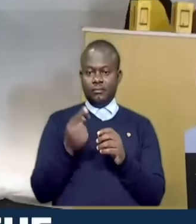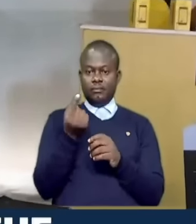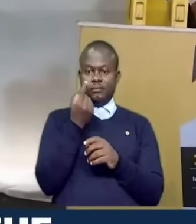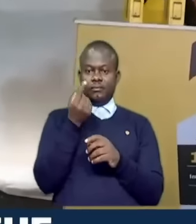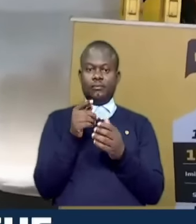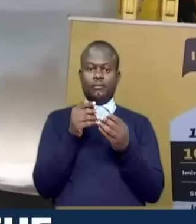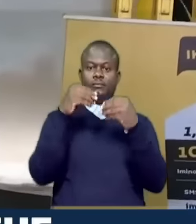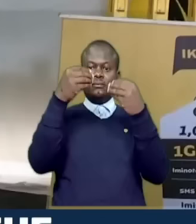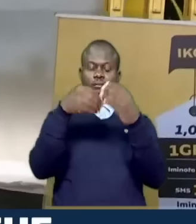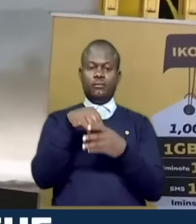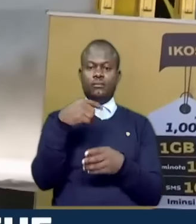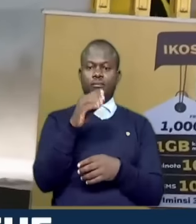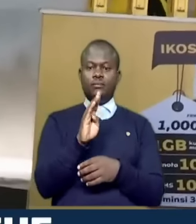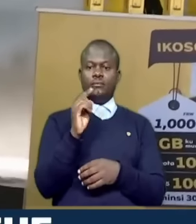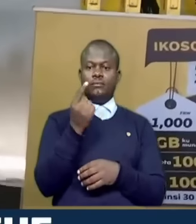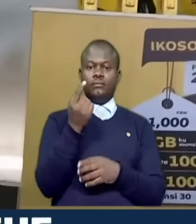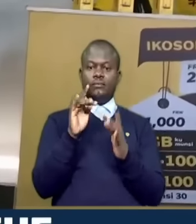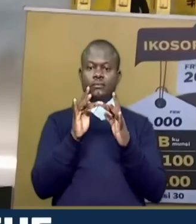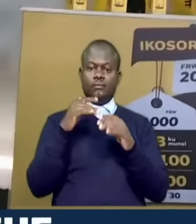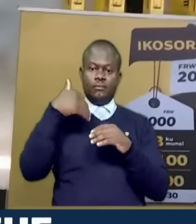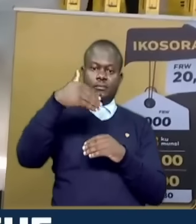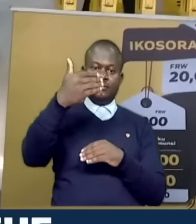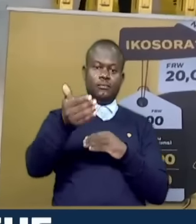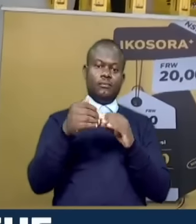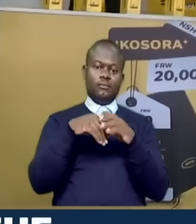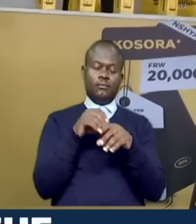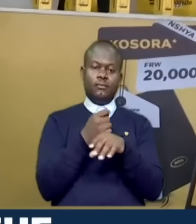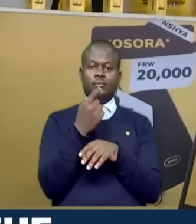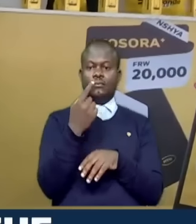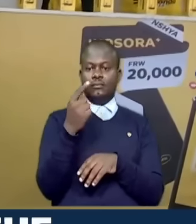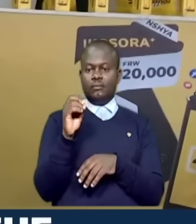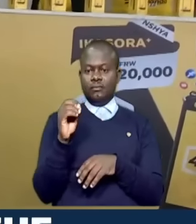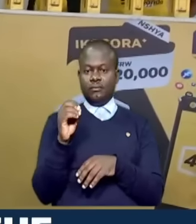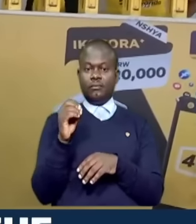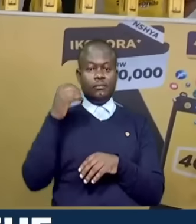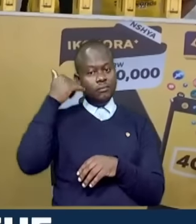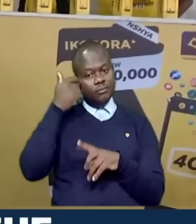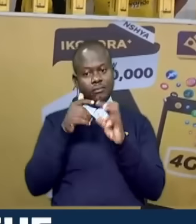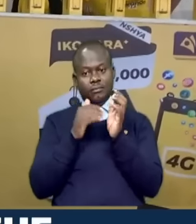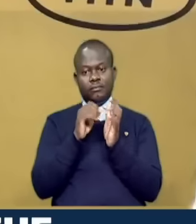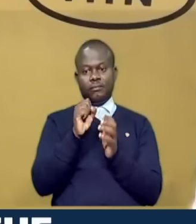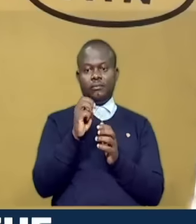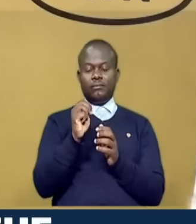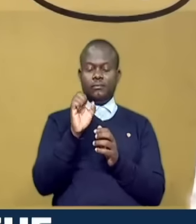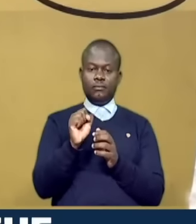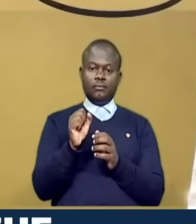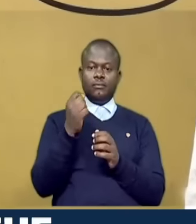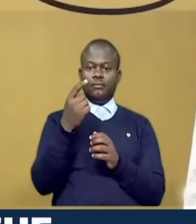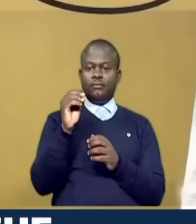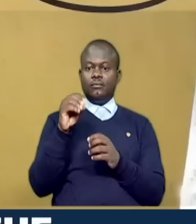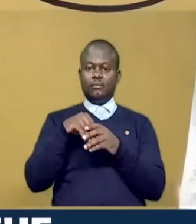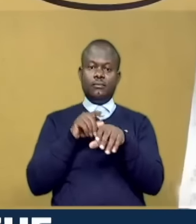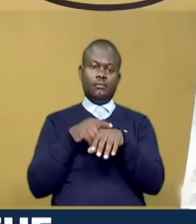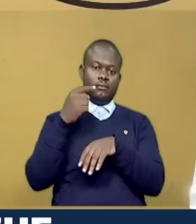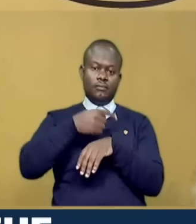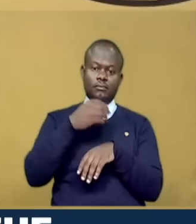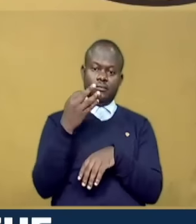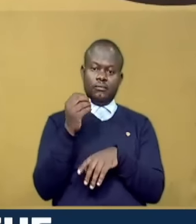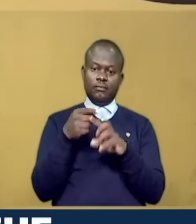ahabwemo gigabyte imwe ya internet buri munsi iminota 100 yo guhamagara na SMS 100 mu gihe cy'iminsi 30 iba